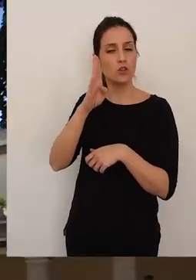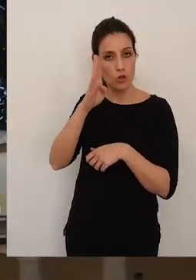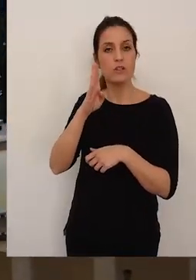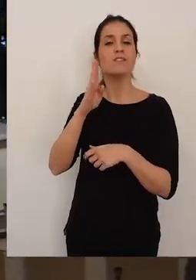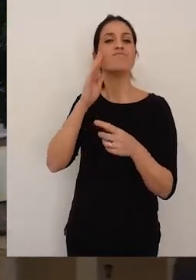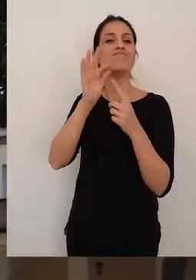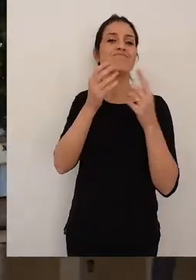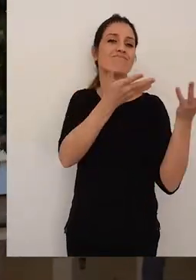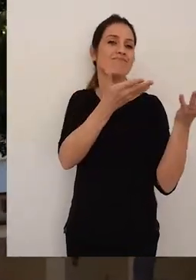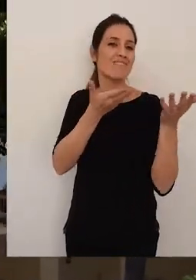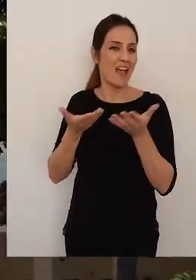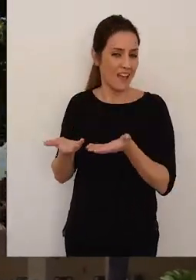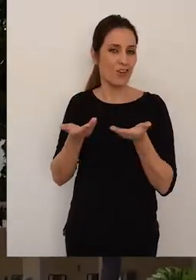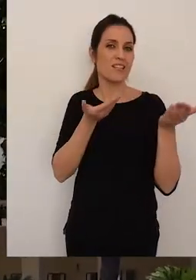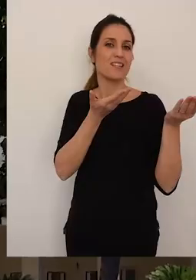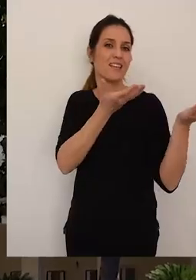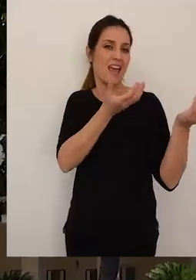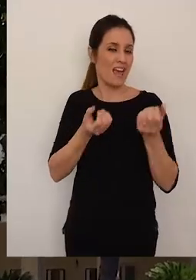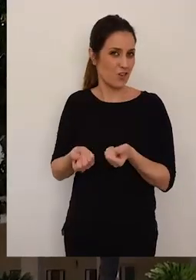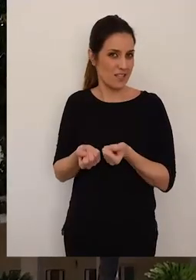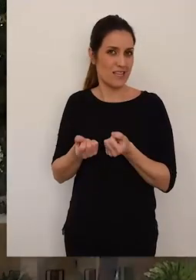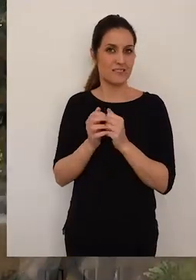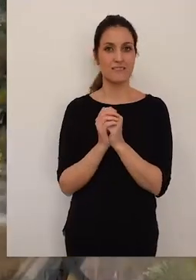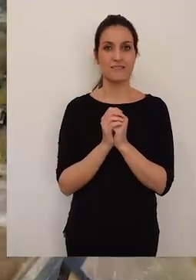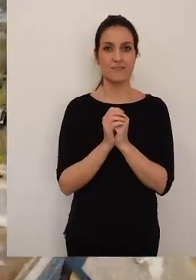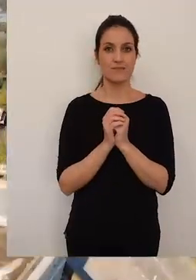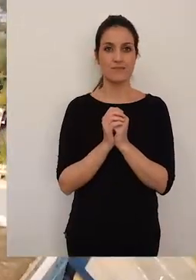fondato sull'accoglienza e l'ospitalità.